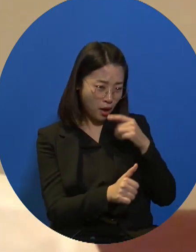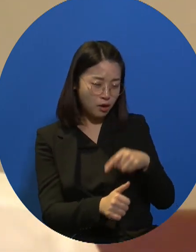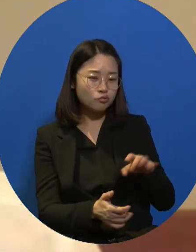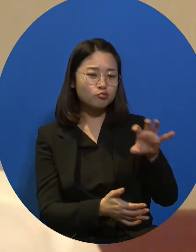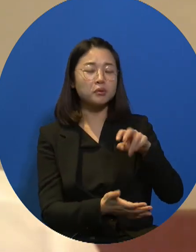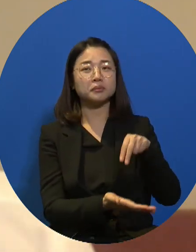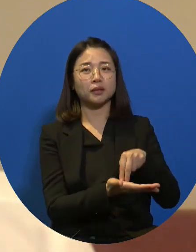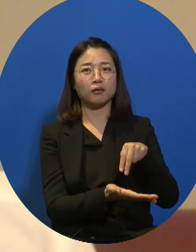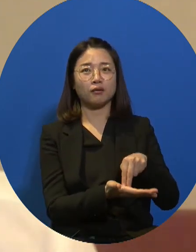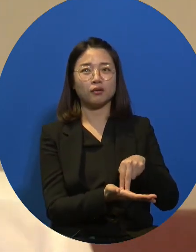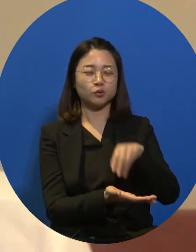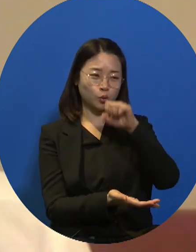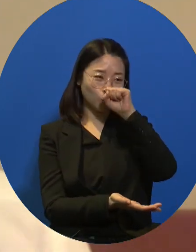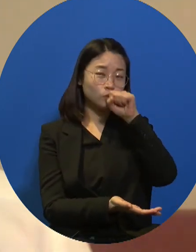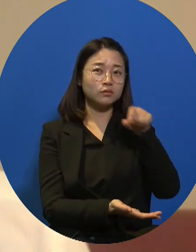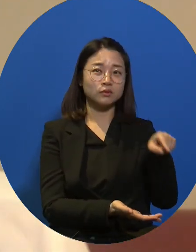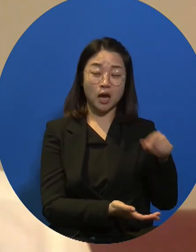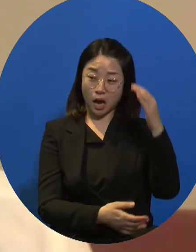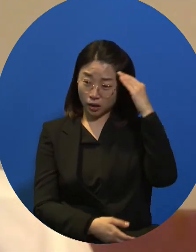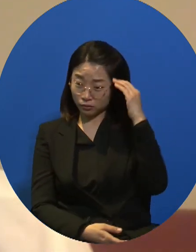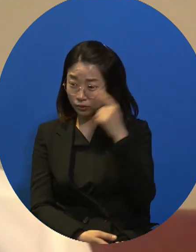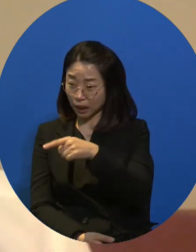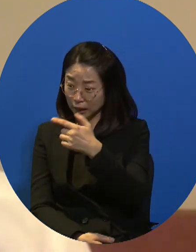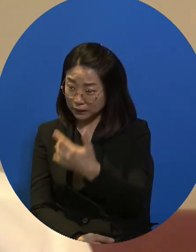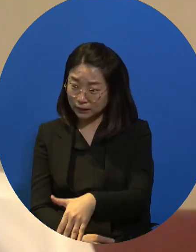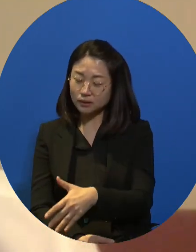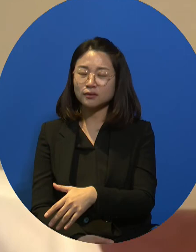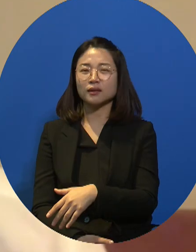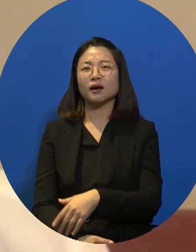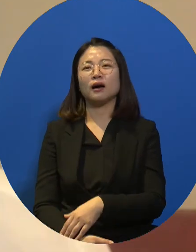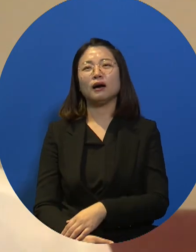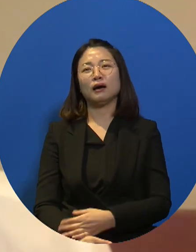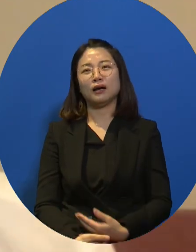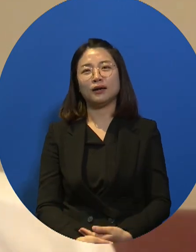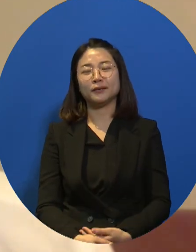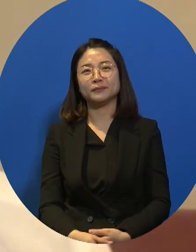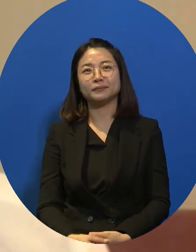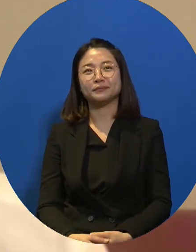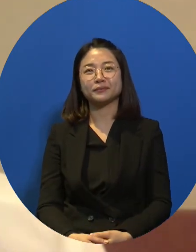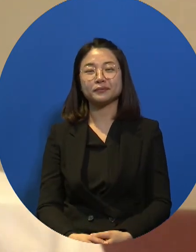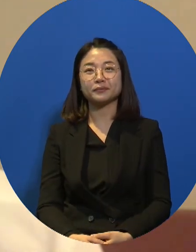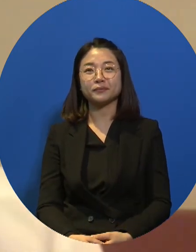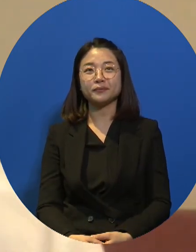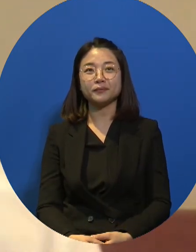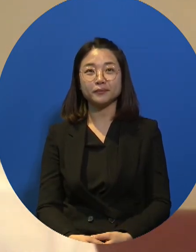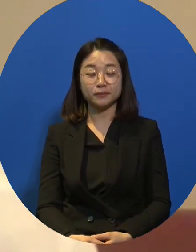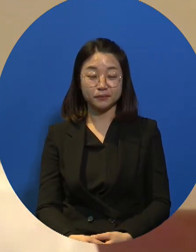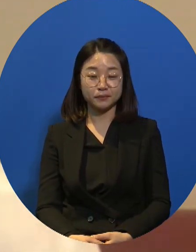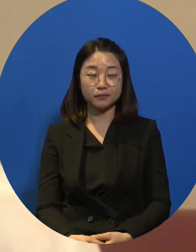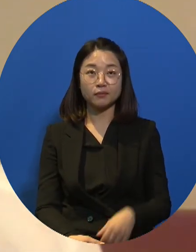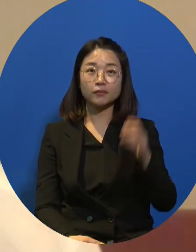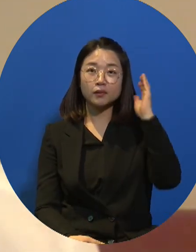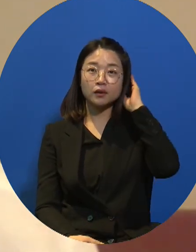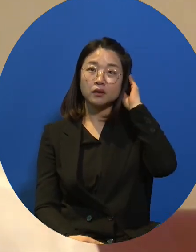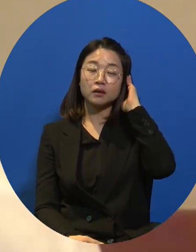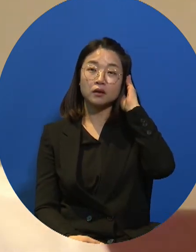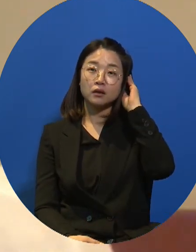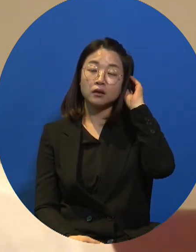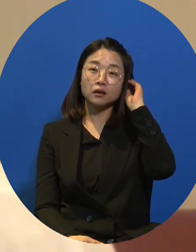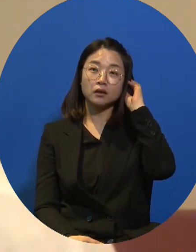유럽 국가로서의 장점이지만 한국은 그렇지 못하다는 점을 알고 있습니다. 그렇기 때문에 지역 차원의 메커니즘은